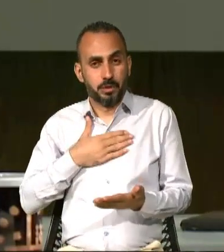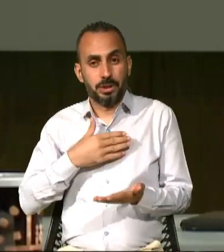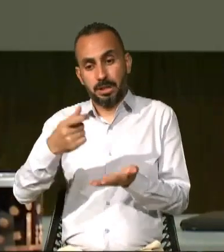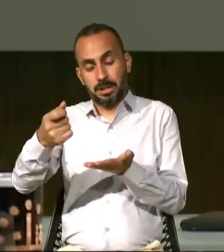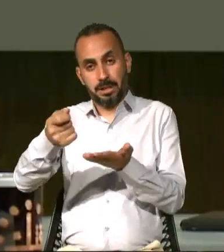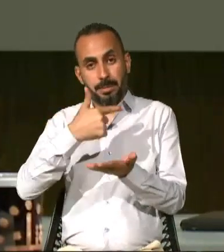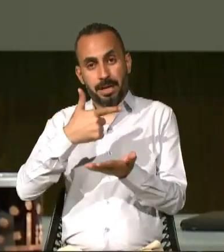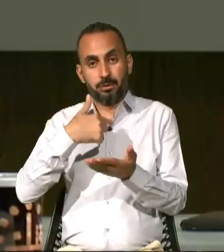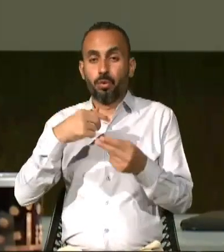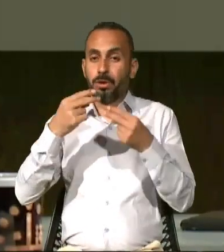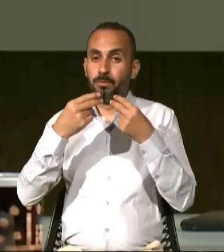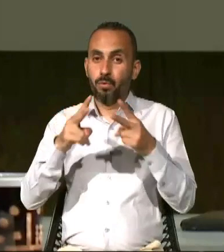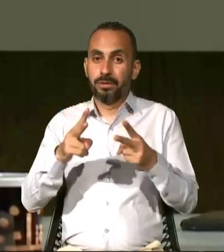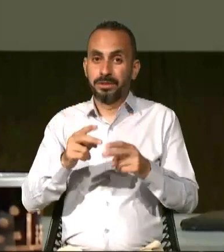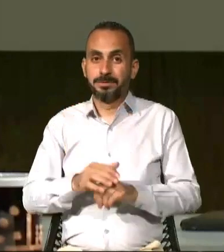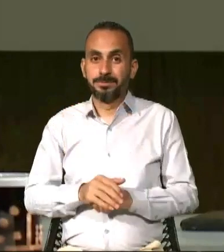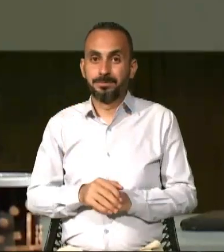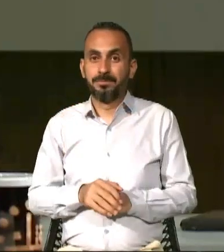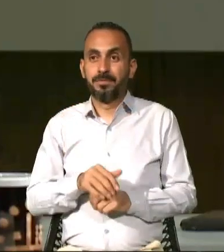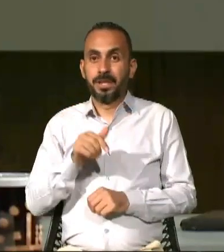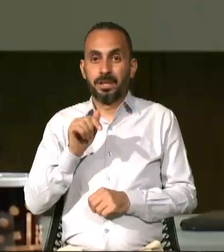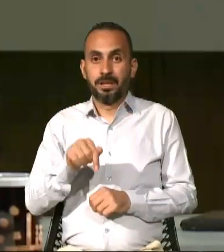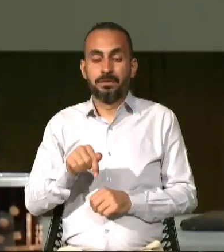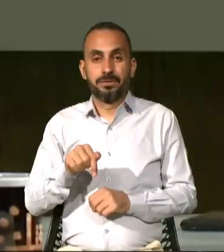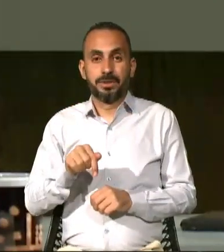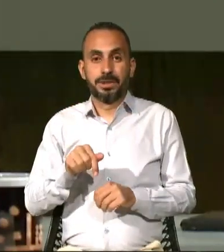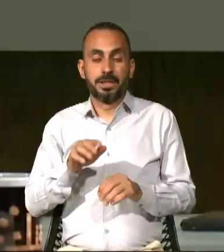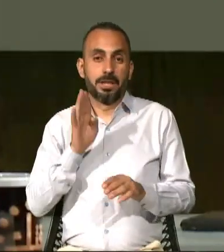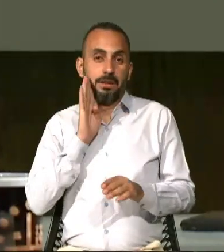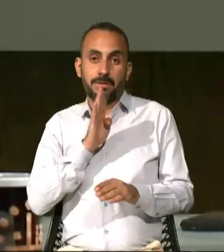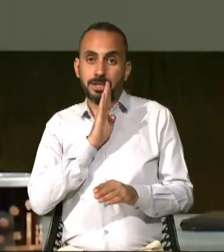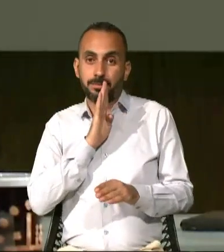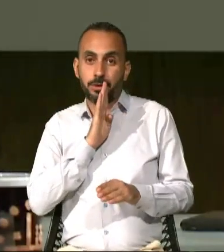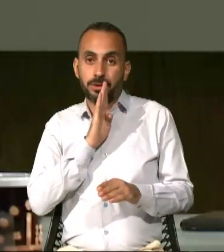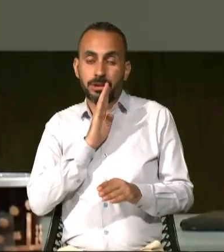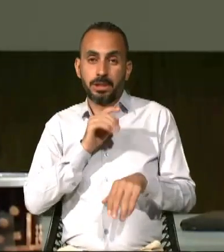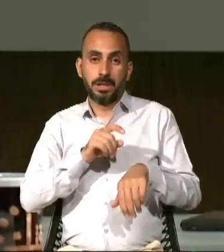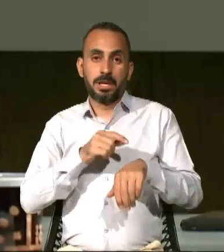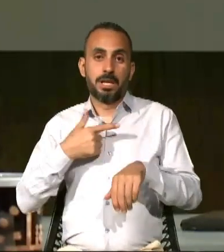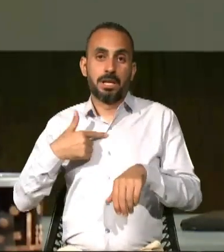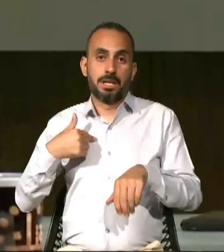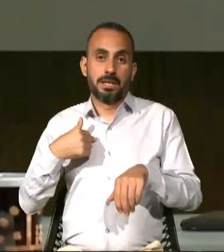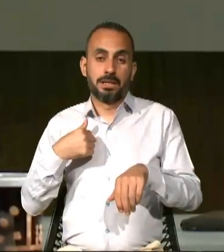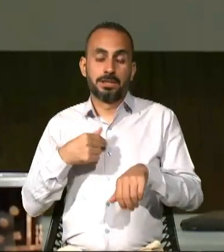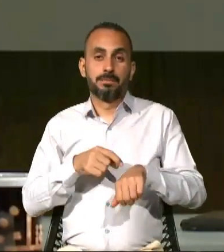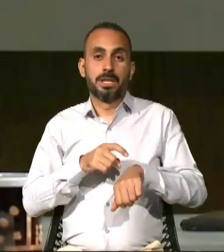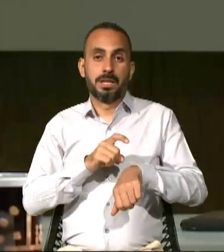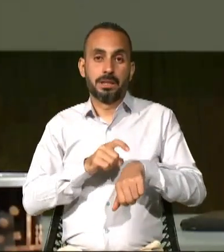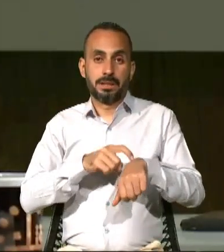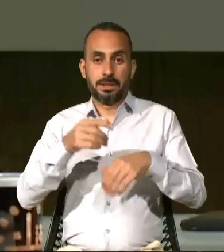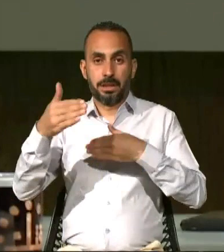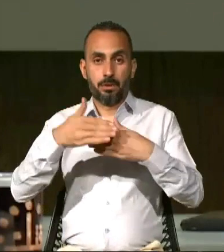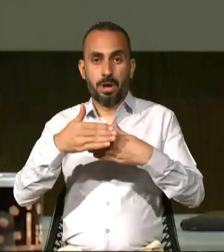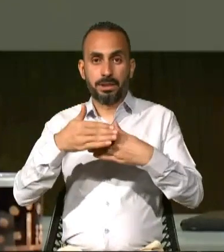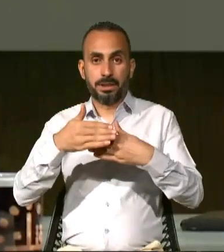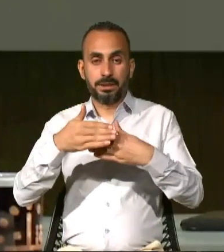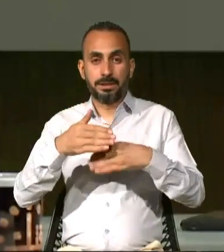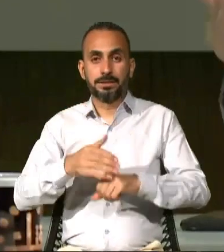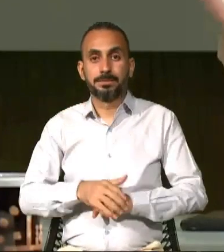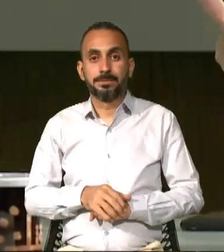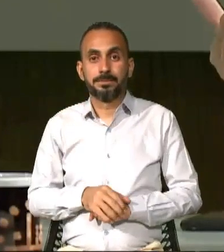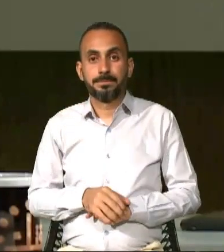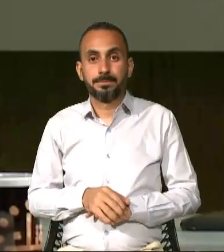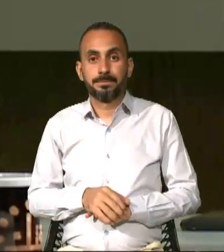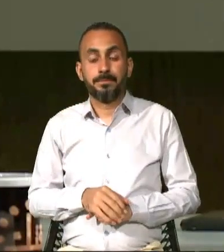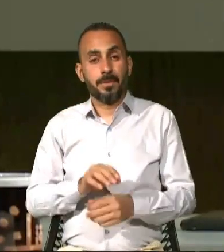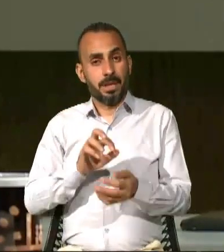منكم في صفحه جواتك، في صفحه الكارما، نشكر ربنا، الفيسبوك بتاع الكارما، تحت امرك